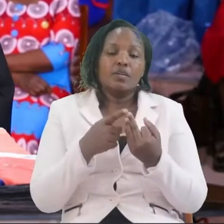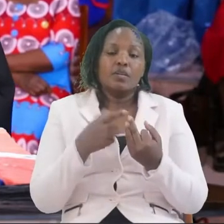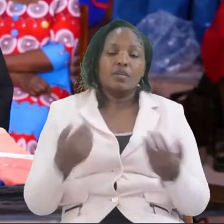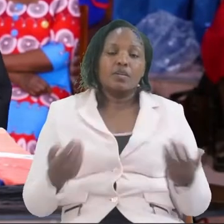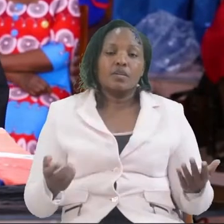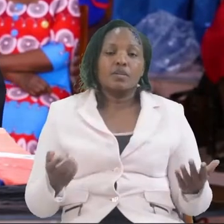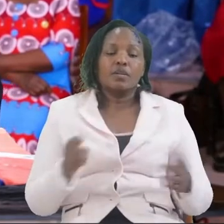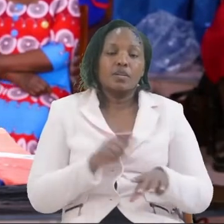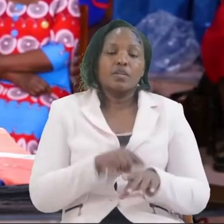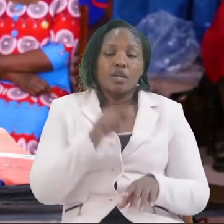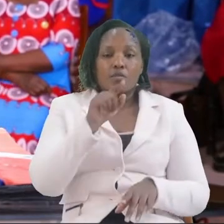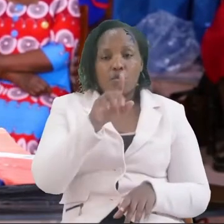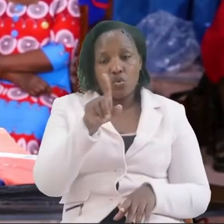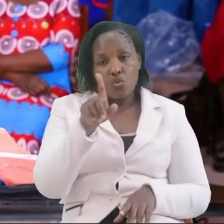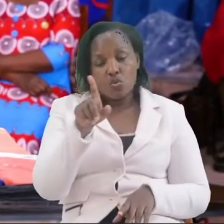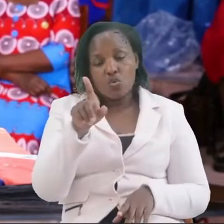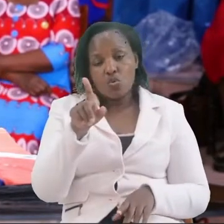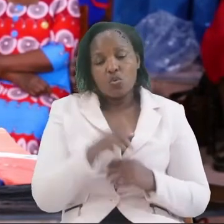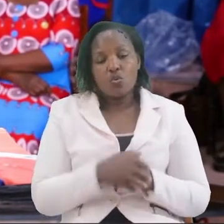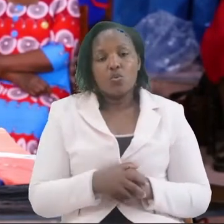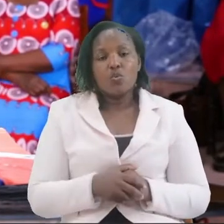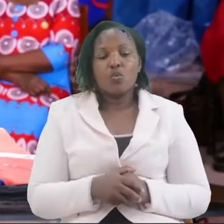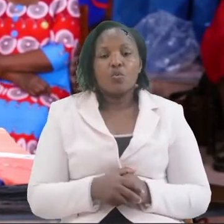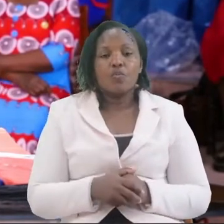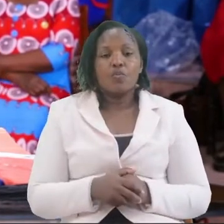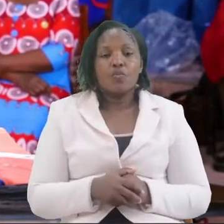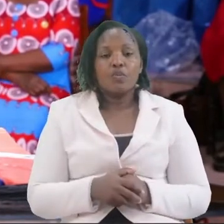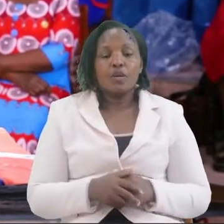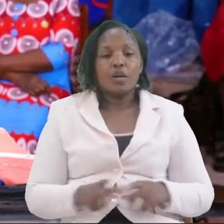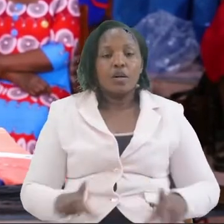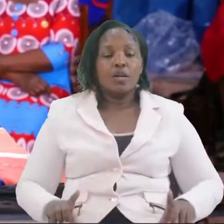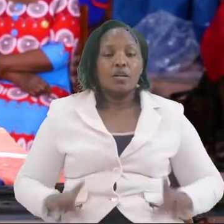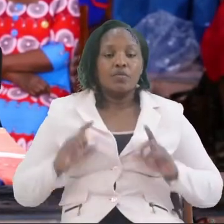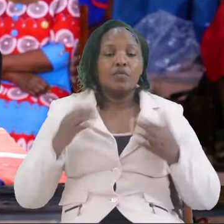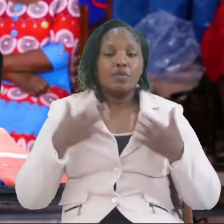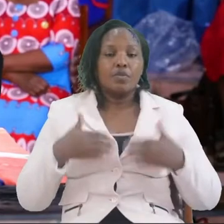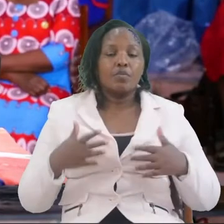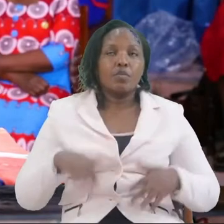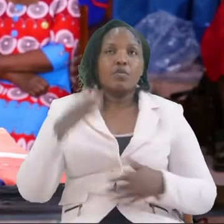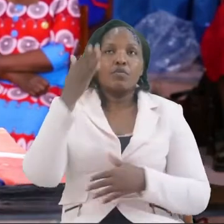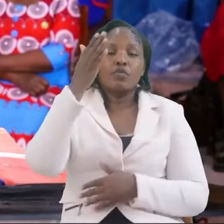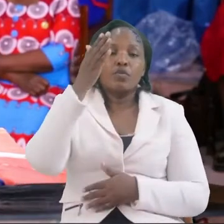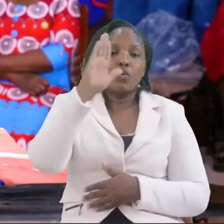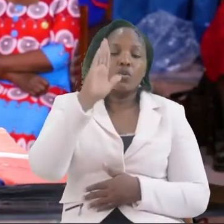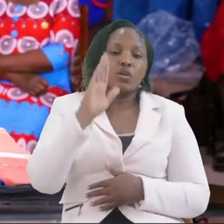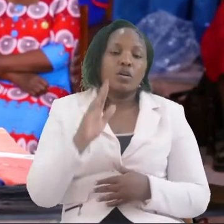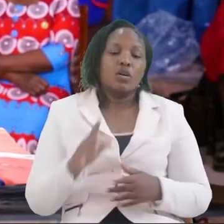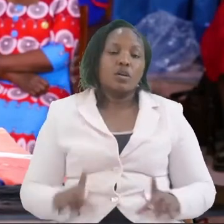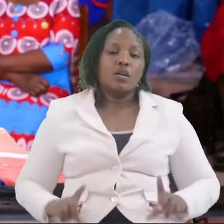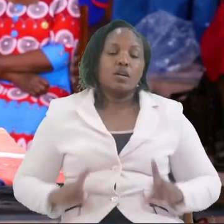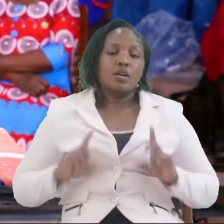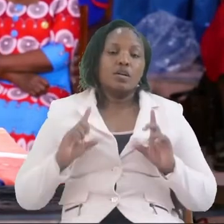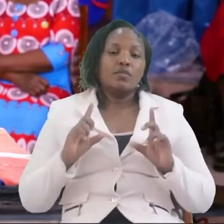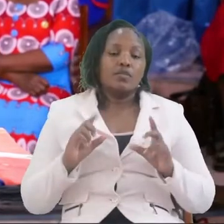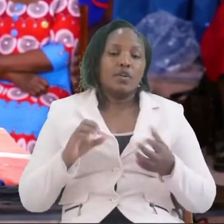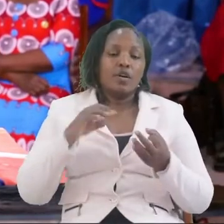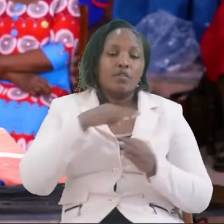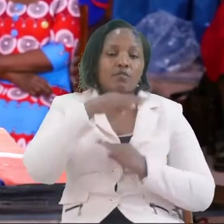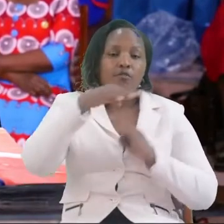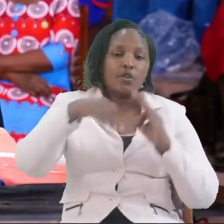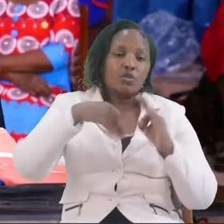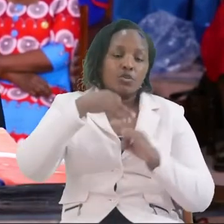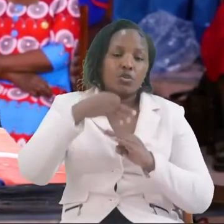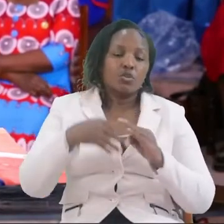wewe mwenyewe unakaa na watu wa Mungu, unakaa na watu wa Mungu ama